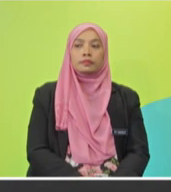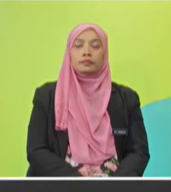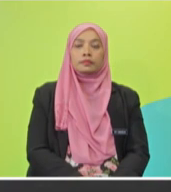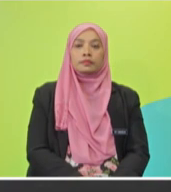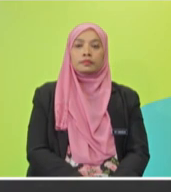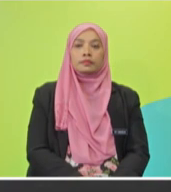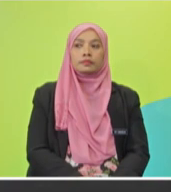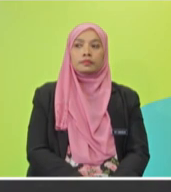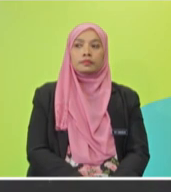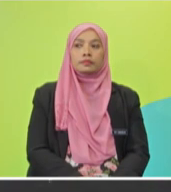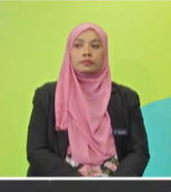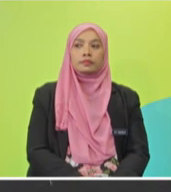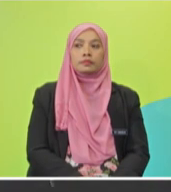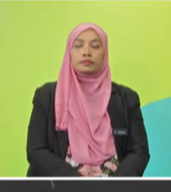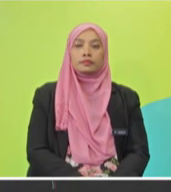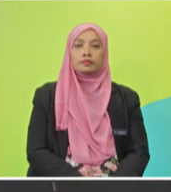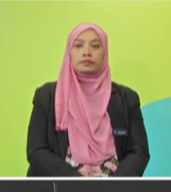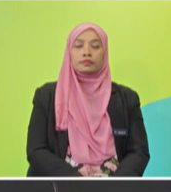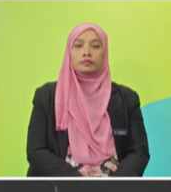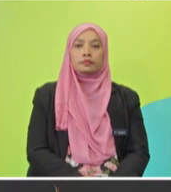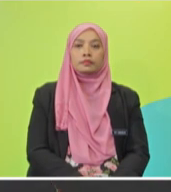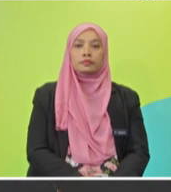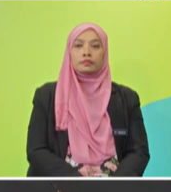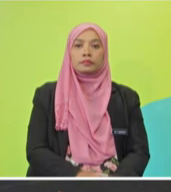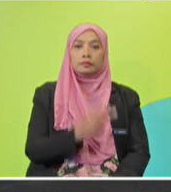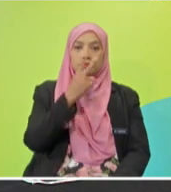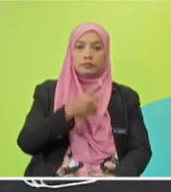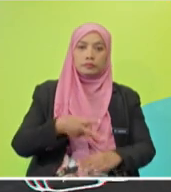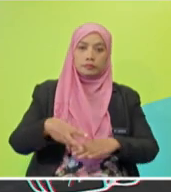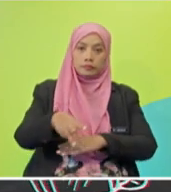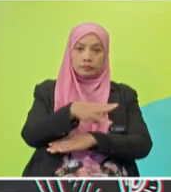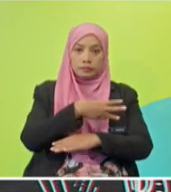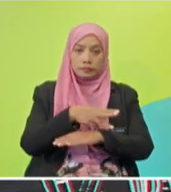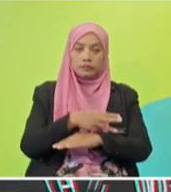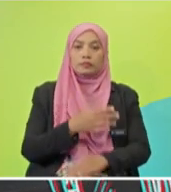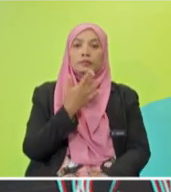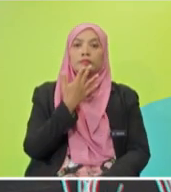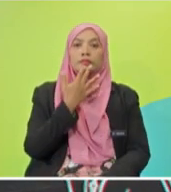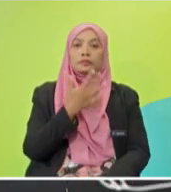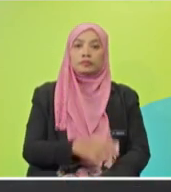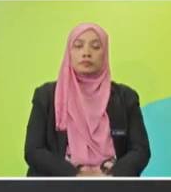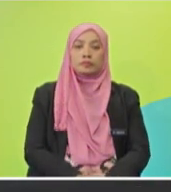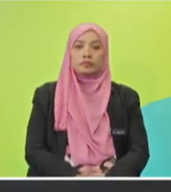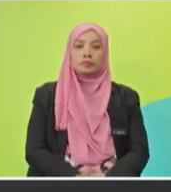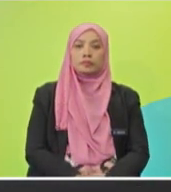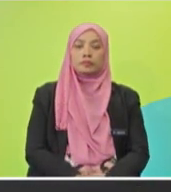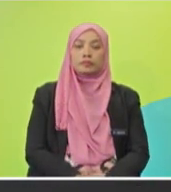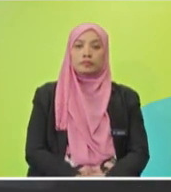melorek daripada kawasan 8 kawasan yang kita dah patternkan dia tu kan. Yeah. Yang kedua adalah